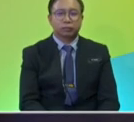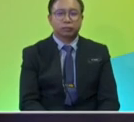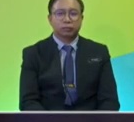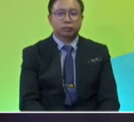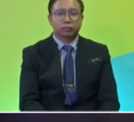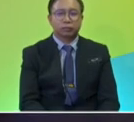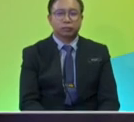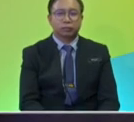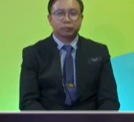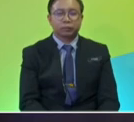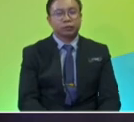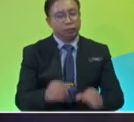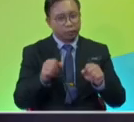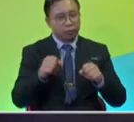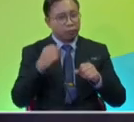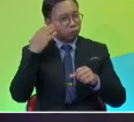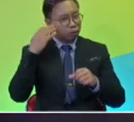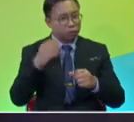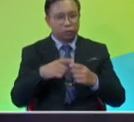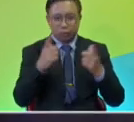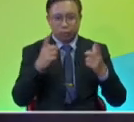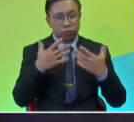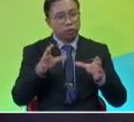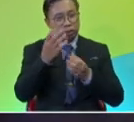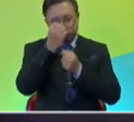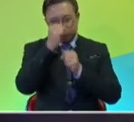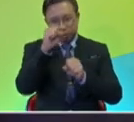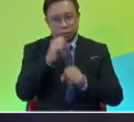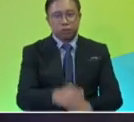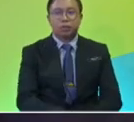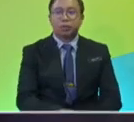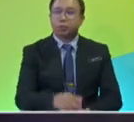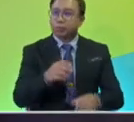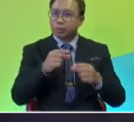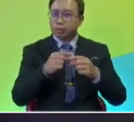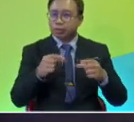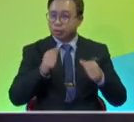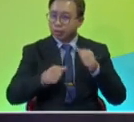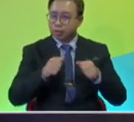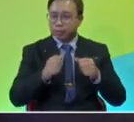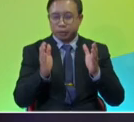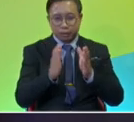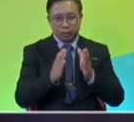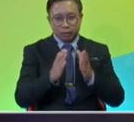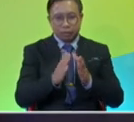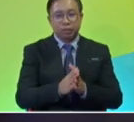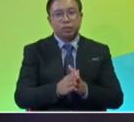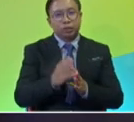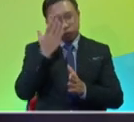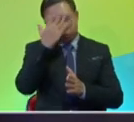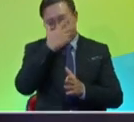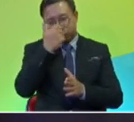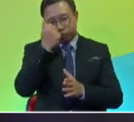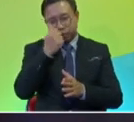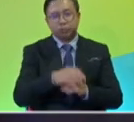ini lain macam bunyi dia dah siap kita punya drum Mini comel tak comel kan